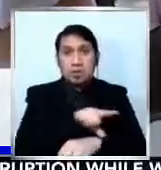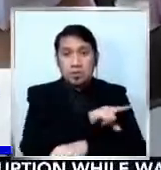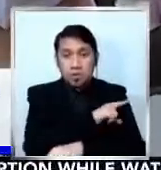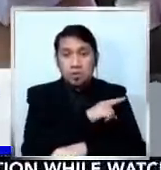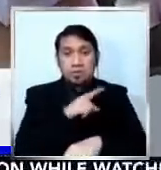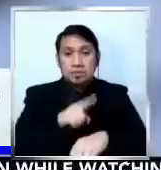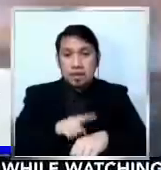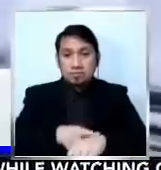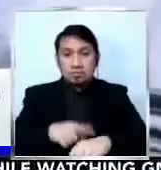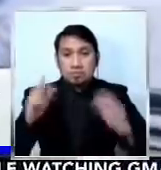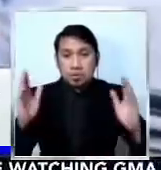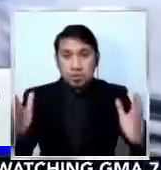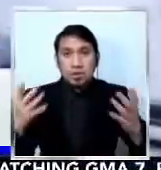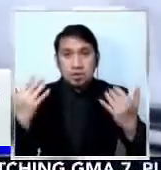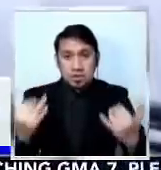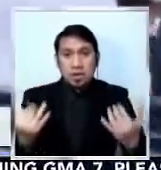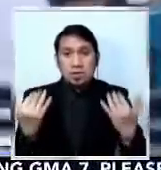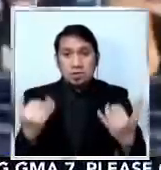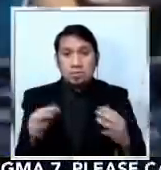itawid muna ang tao.